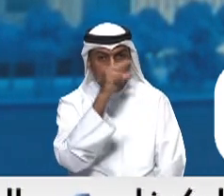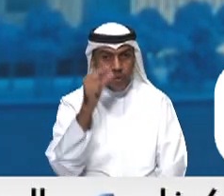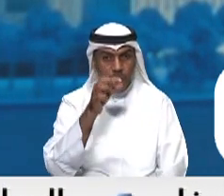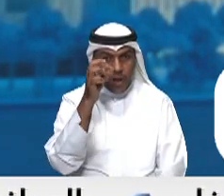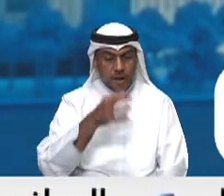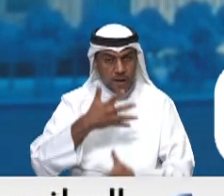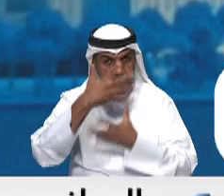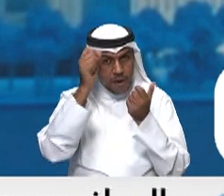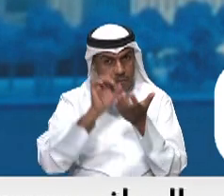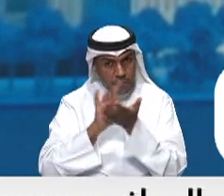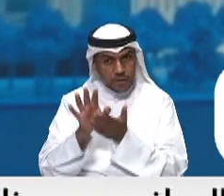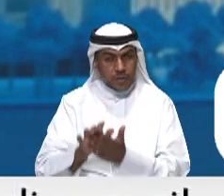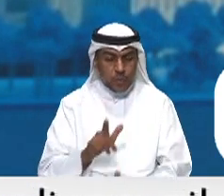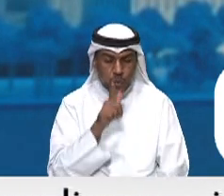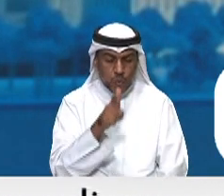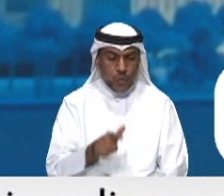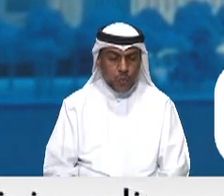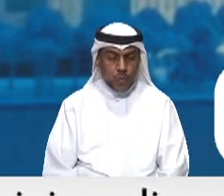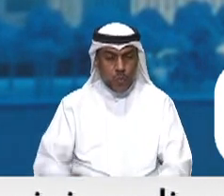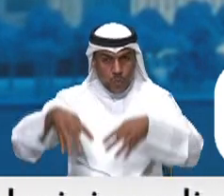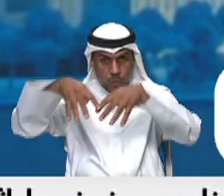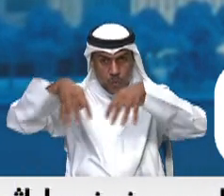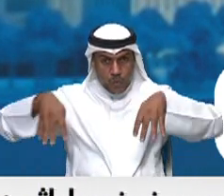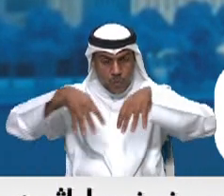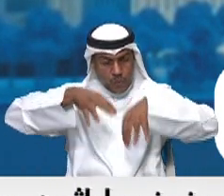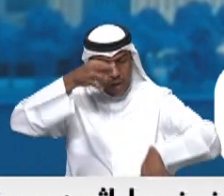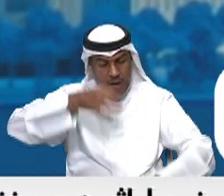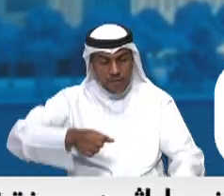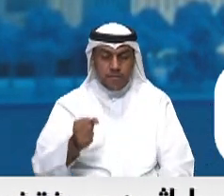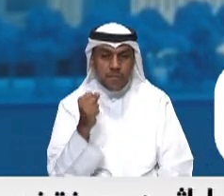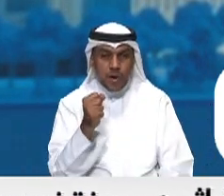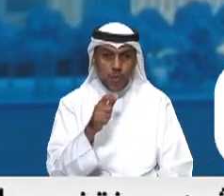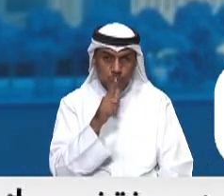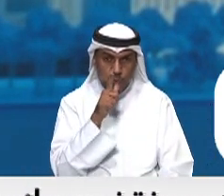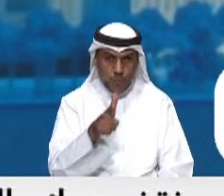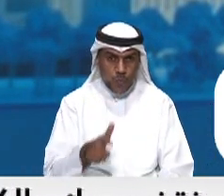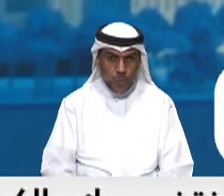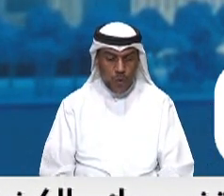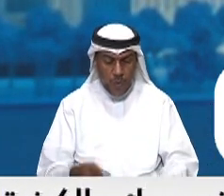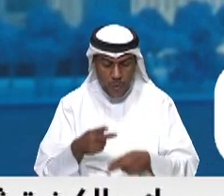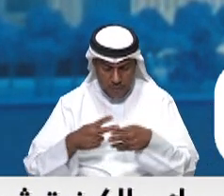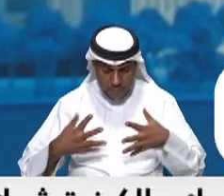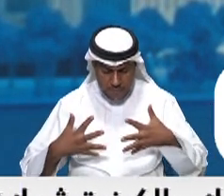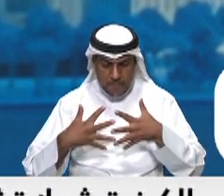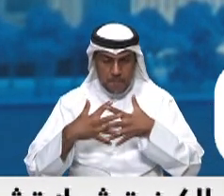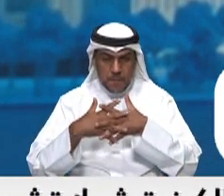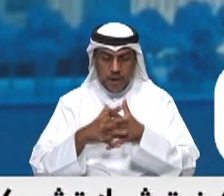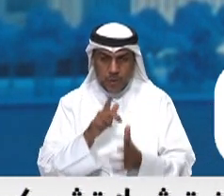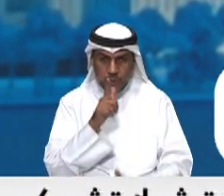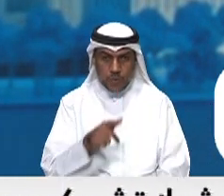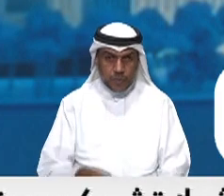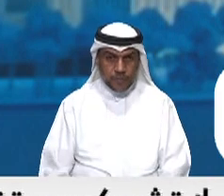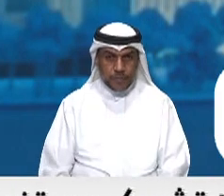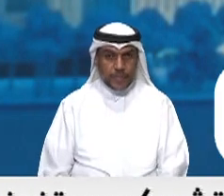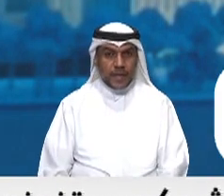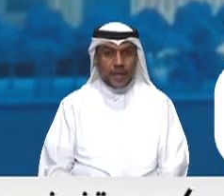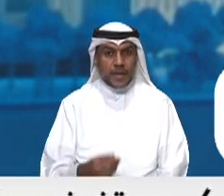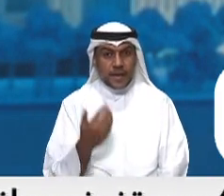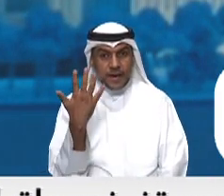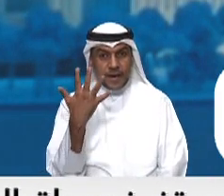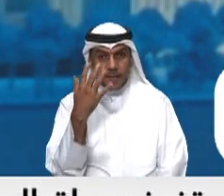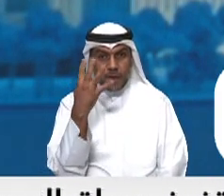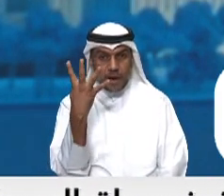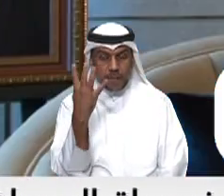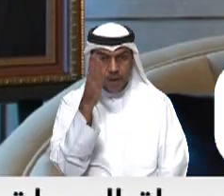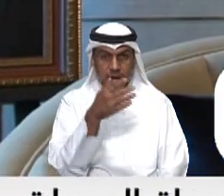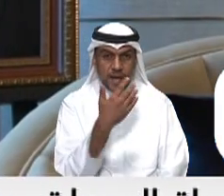وبناء اليات مرنه لامن الحدود مرحله الكويت من عمليه دوشانبي الذي يقام يومي الرابع والخامس